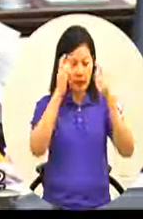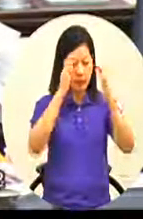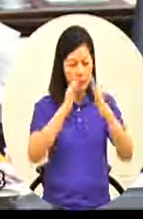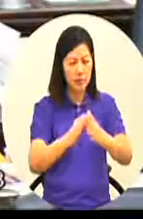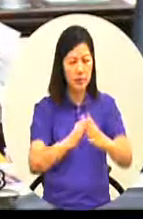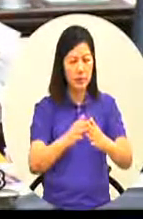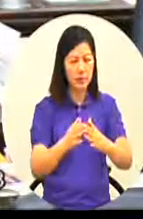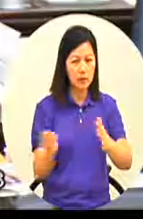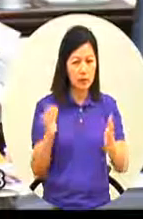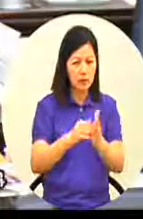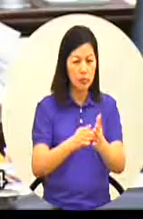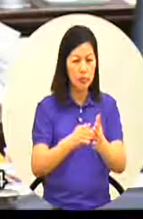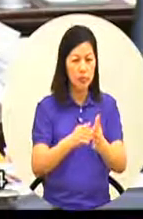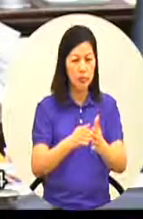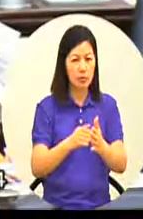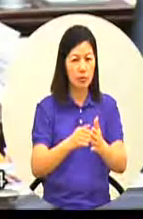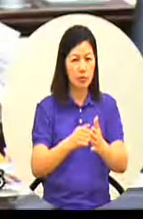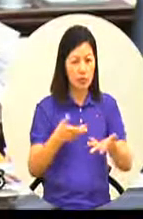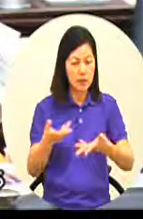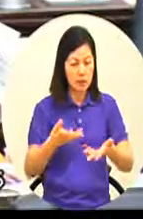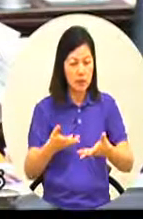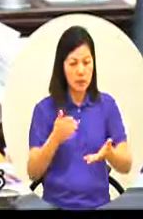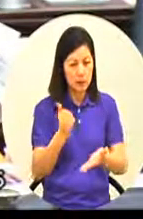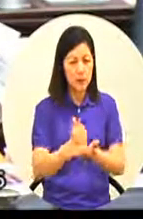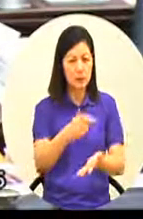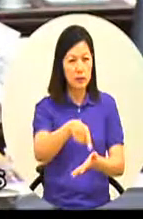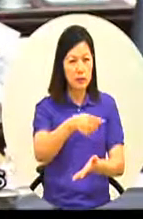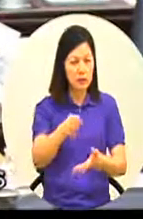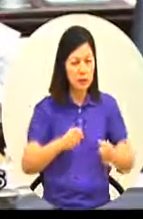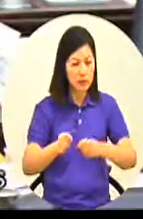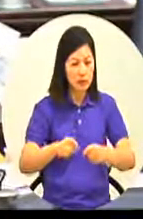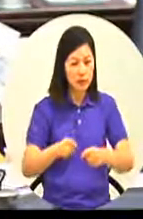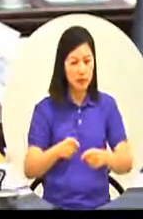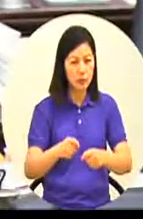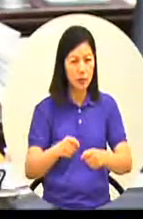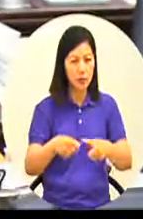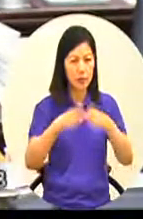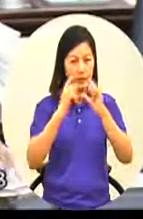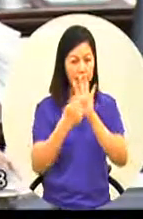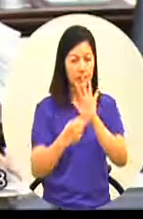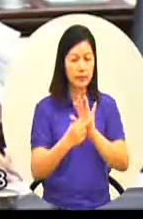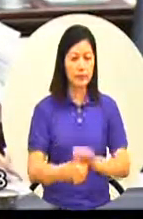算的最终的结果？就这几个案子来说的话，来，请诸位。